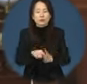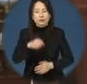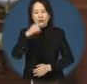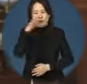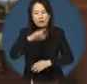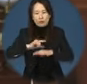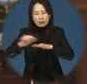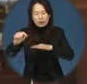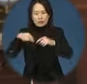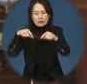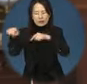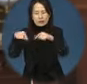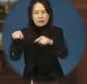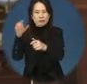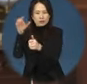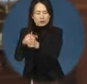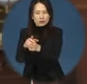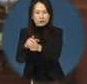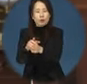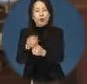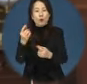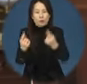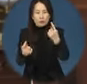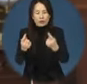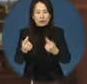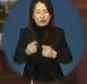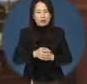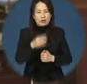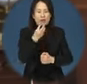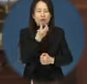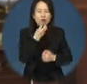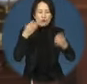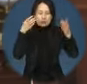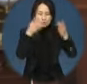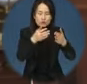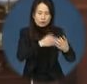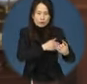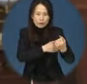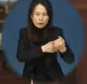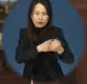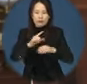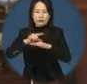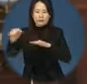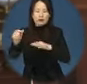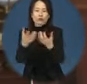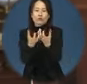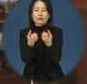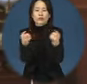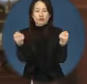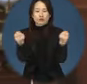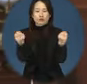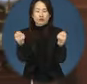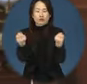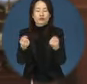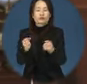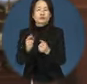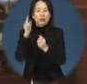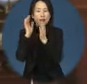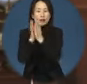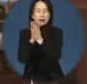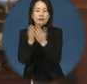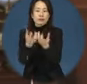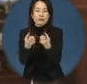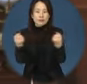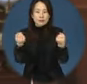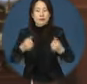지방자치론 되는게 아니죠 중앙에 집중된 권한과 재정을 지방으로 넘기는 자치 분관 이 필요한데요